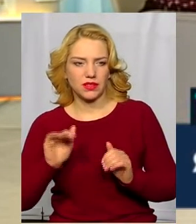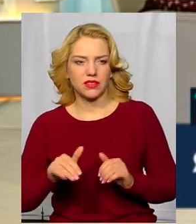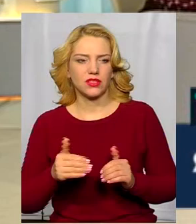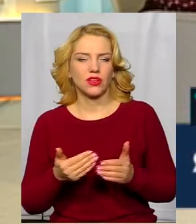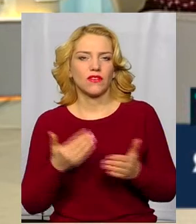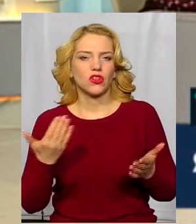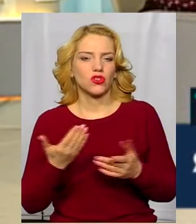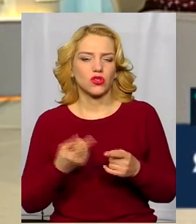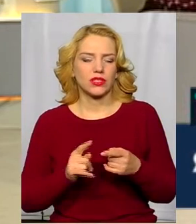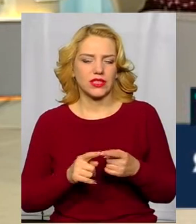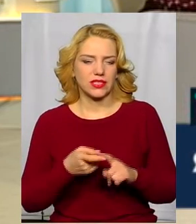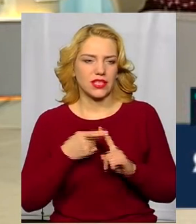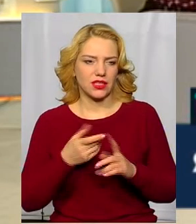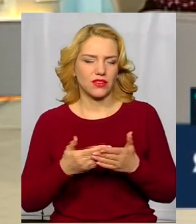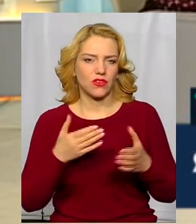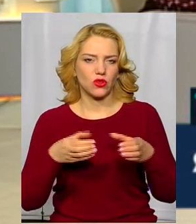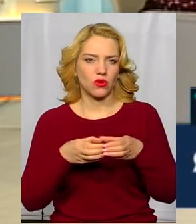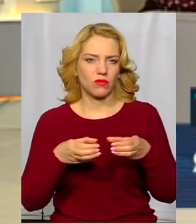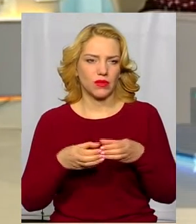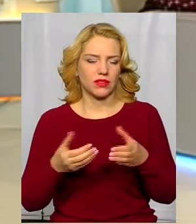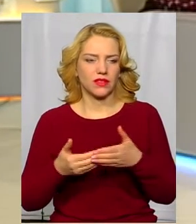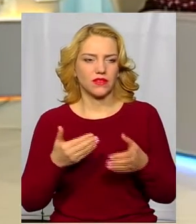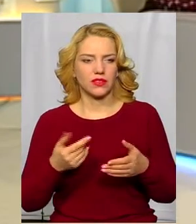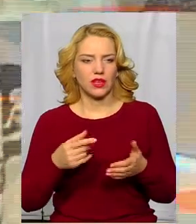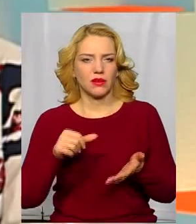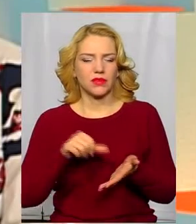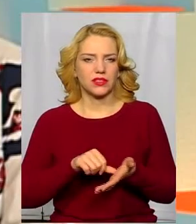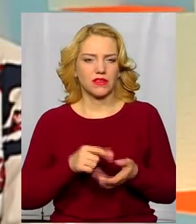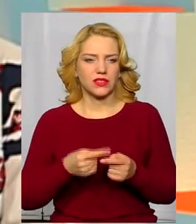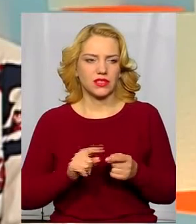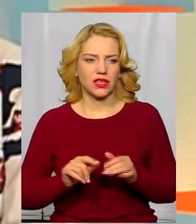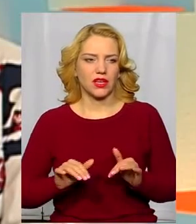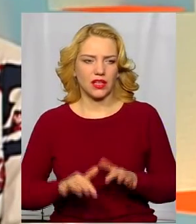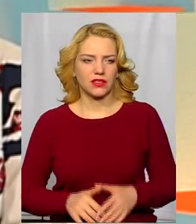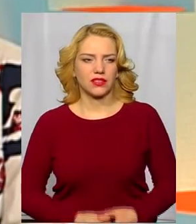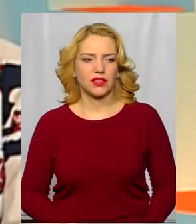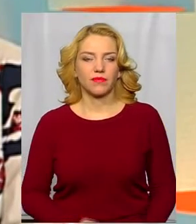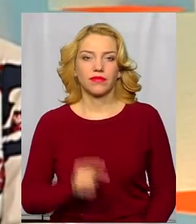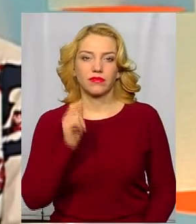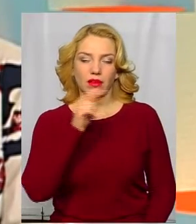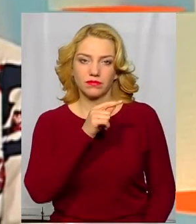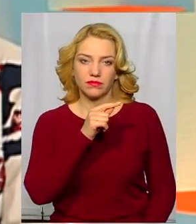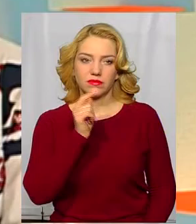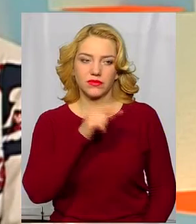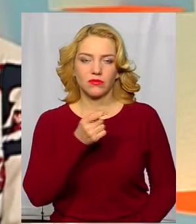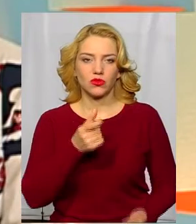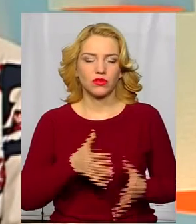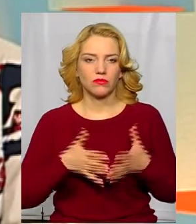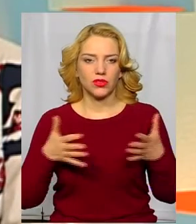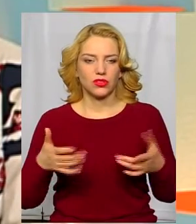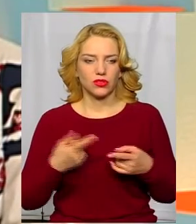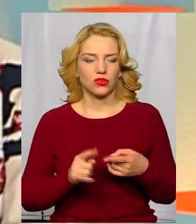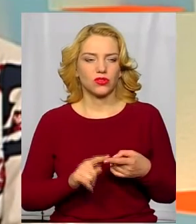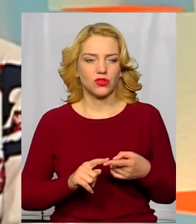Від команди. Напевно, від самої команди, цієї, представлення цієї акції. Тобто там трошки більше до